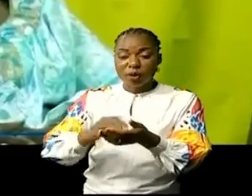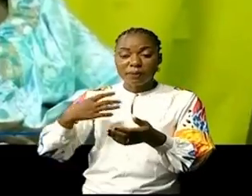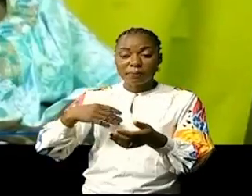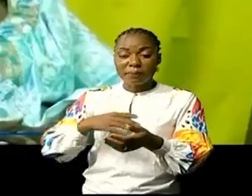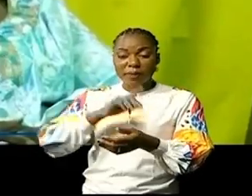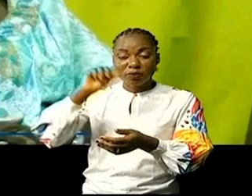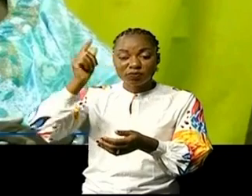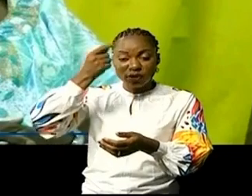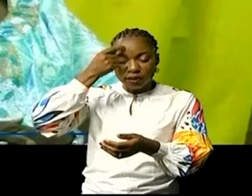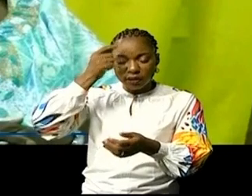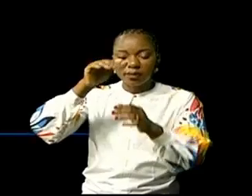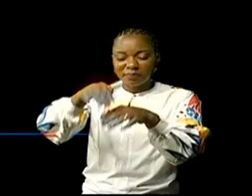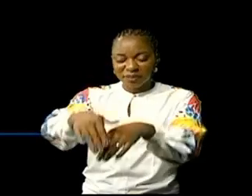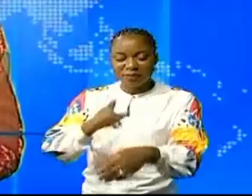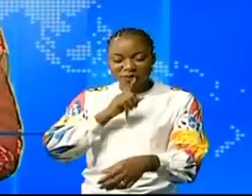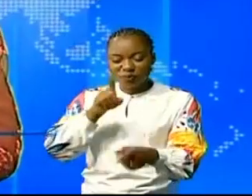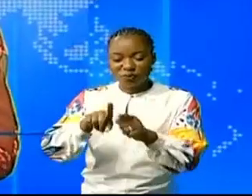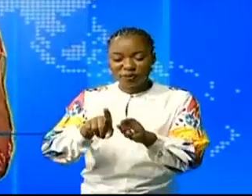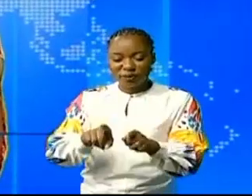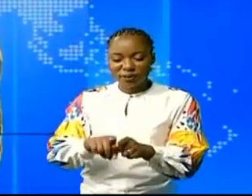cette cérémonie.